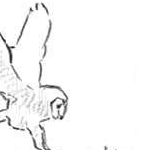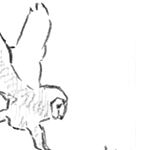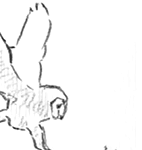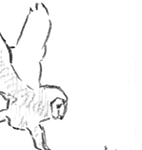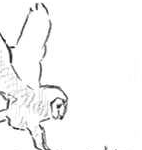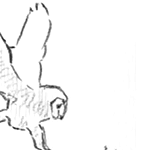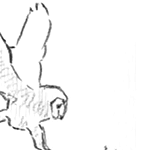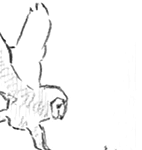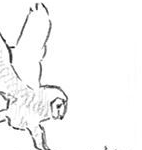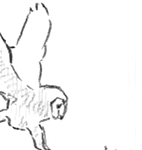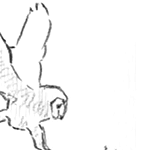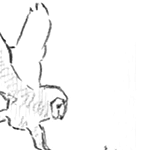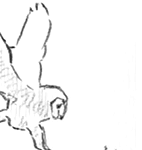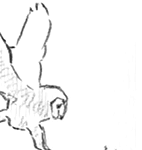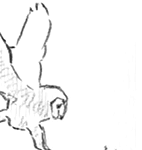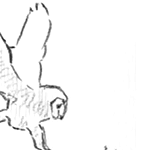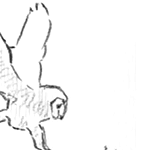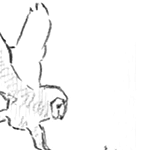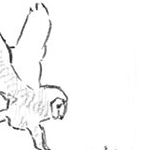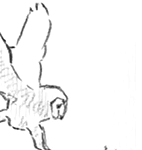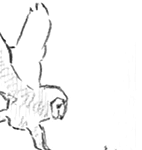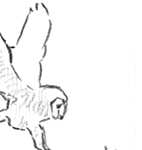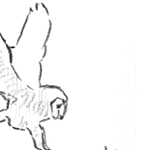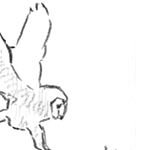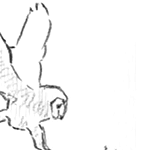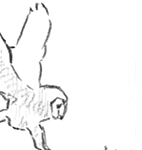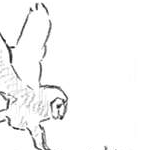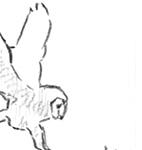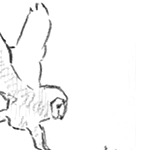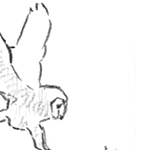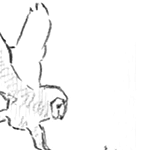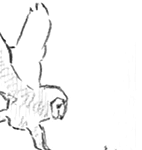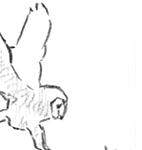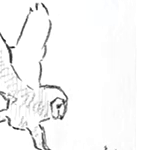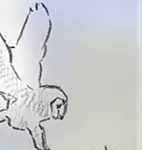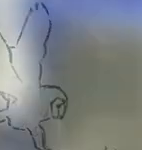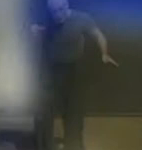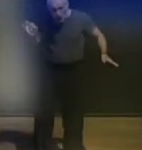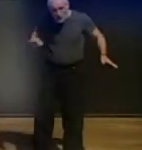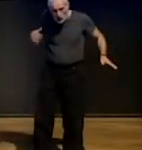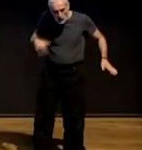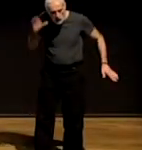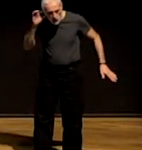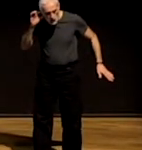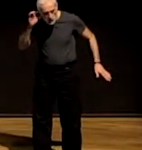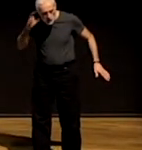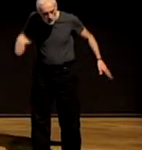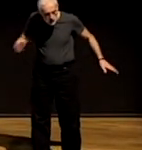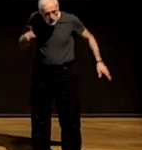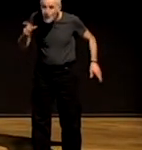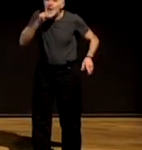après on écoute ce qui se passe d'où l'importance de ne pas faire de bruit en volant aussi peuvent sinon on n'entend pas ce qui se passe autour